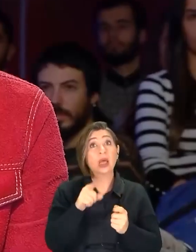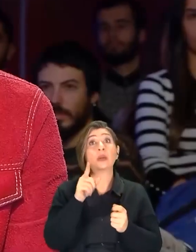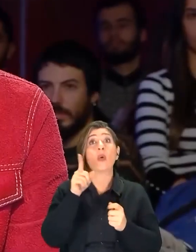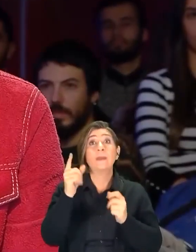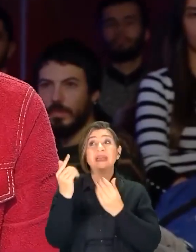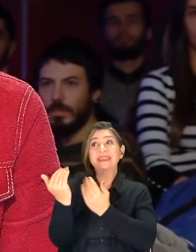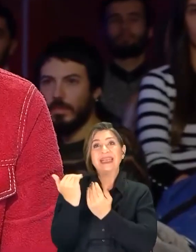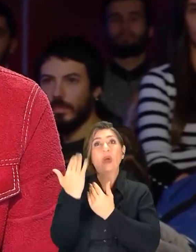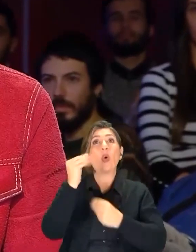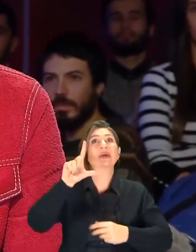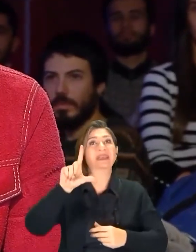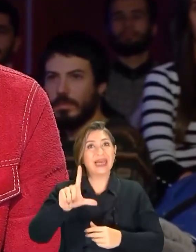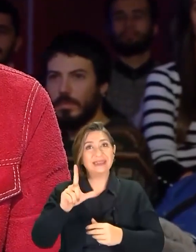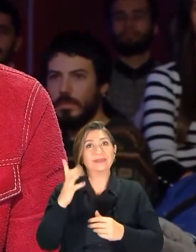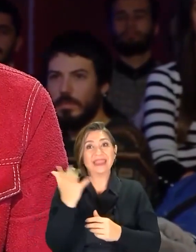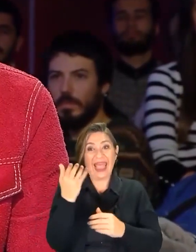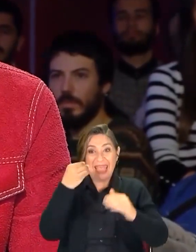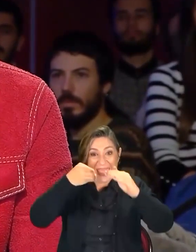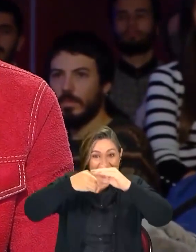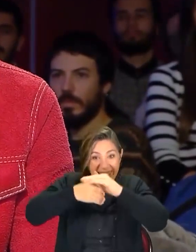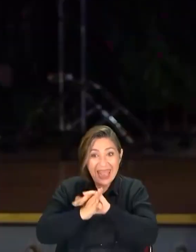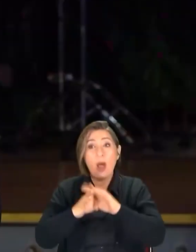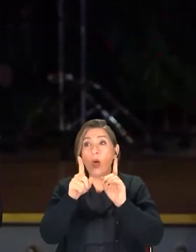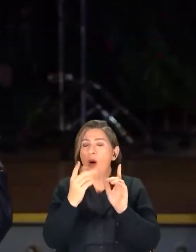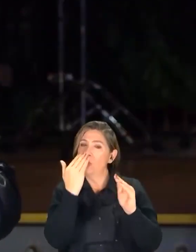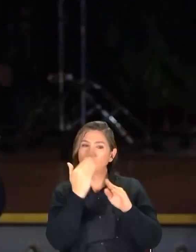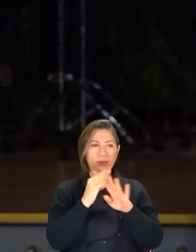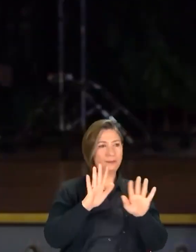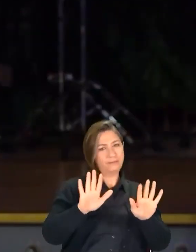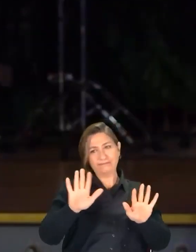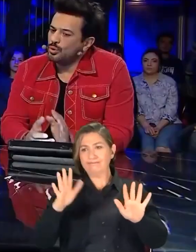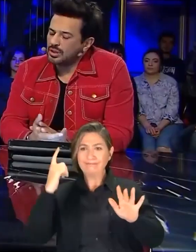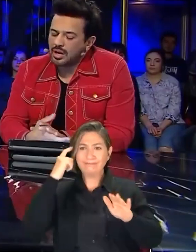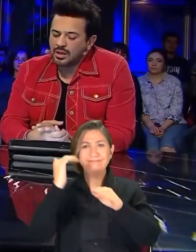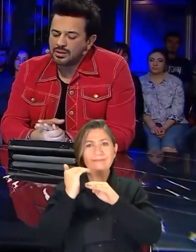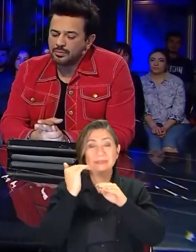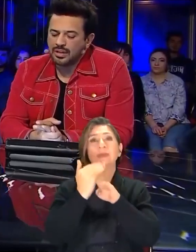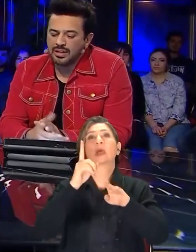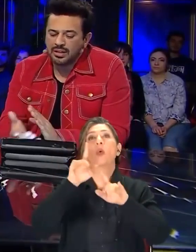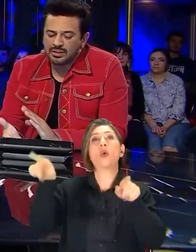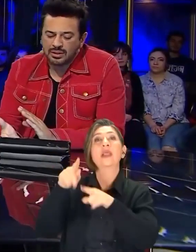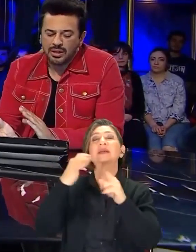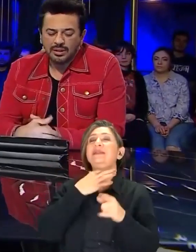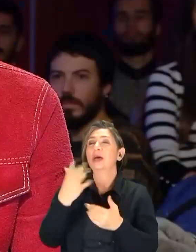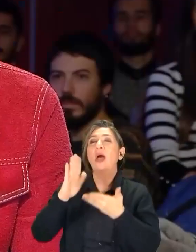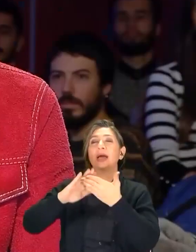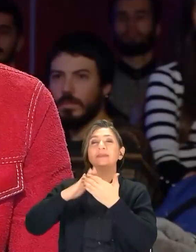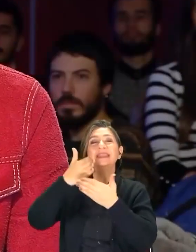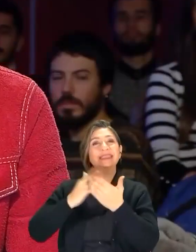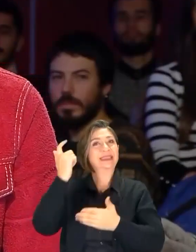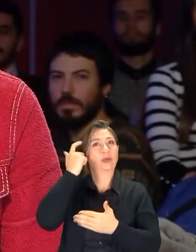orada biraz destek almak gerekiyordu daha girer girmez oraya adapte olabilmek için sağ olsun oradaki arkadaşlarım Zaten yarısı